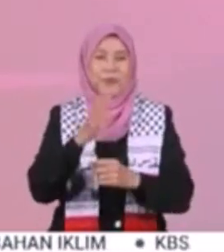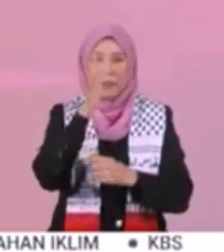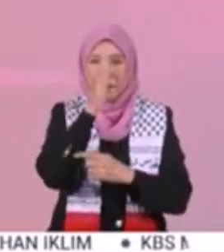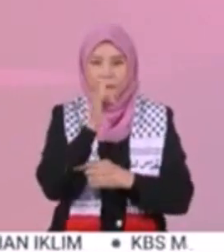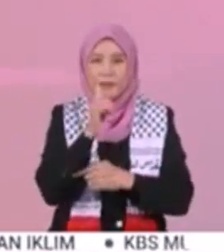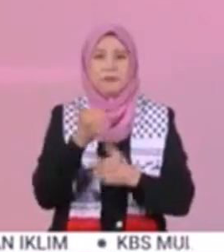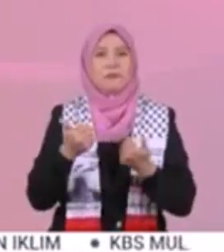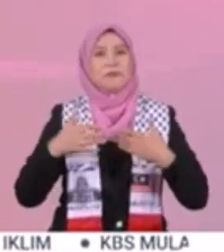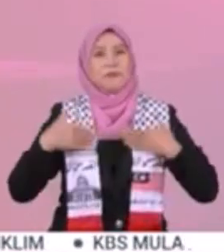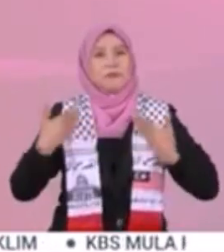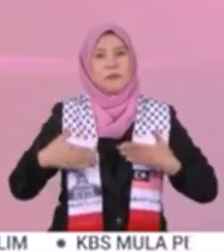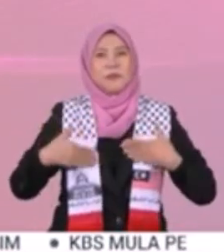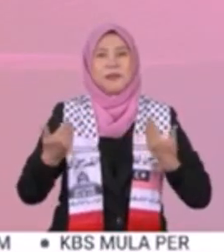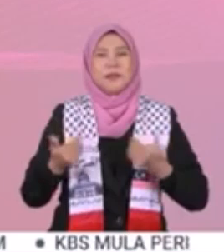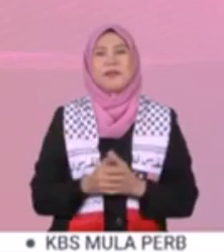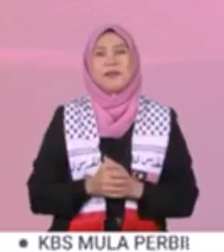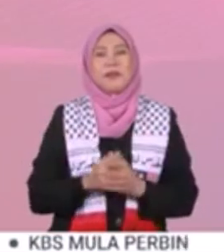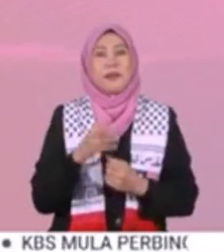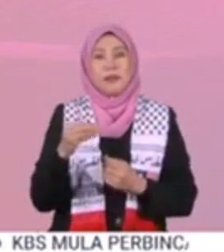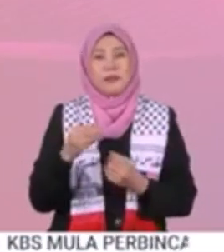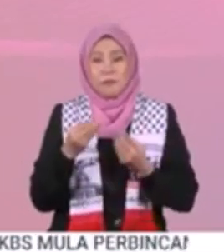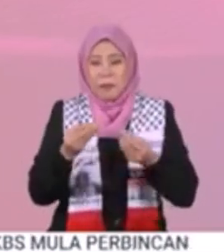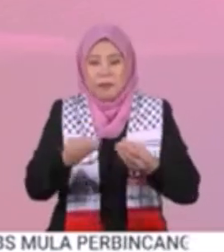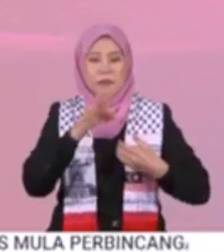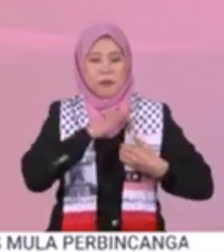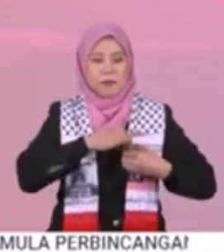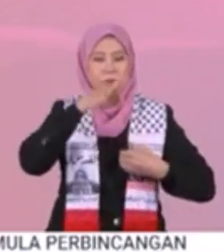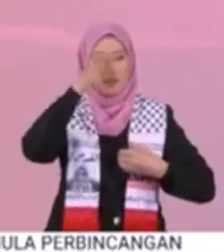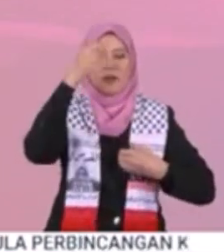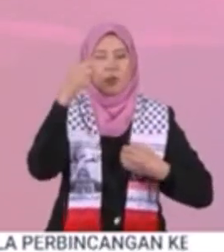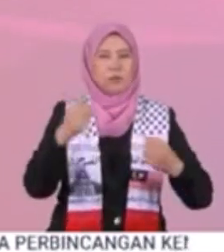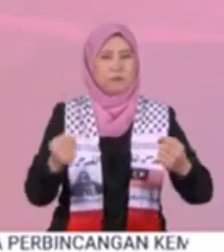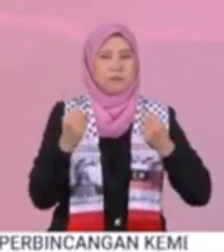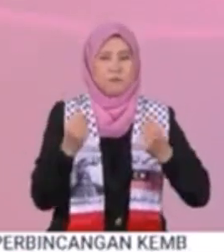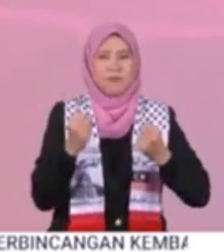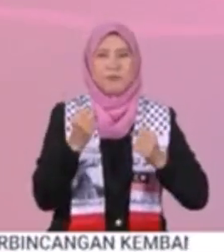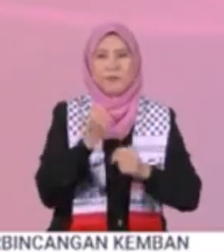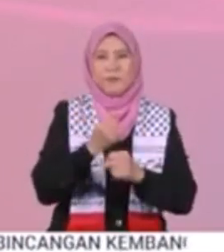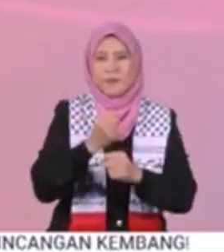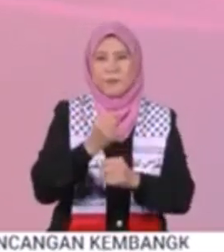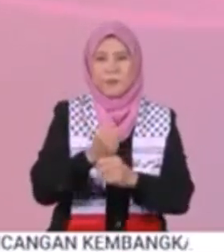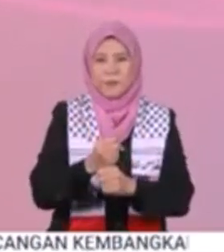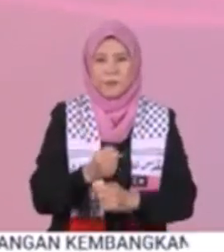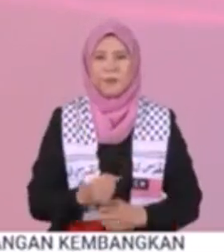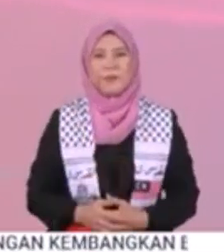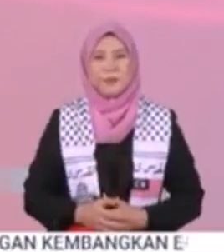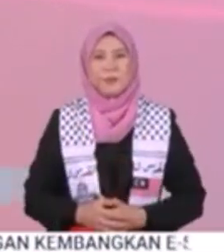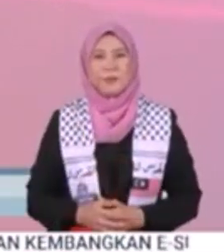itu disifatkan mesra rakyat dan memberi suntikan semangat untuk memantapkan lagi Prestasi